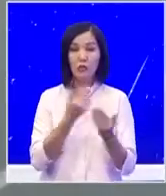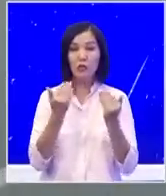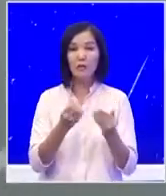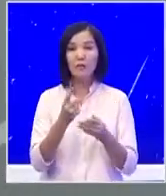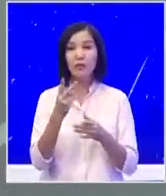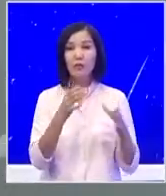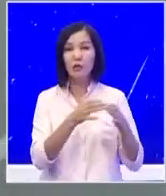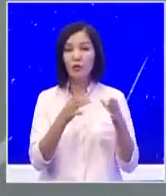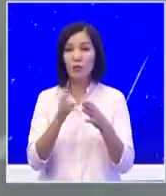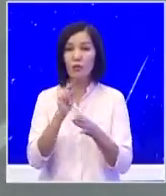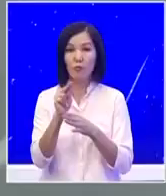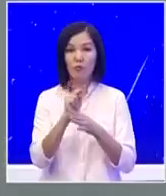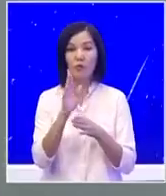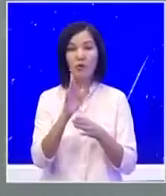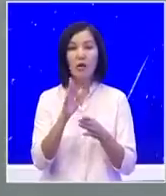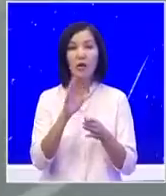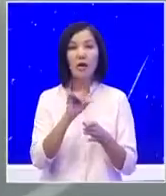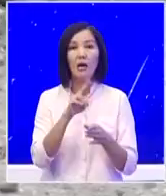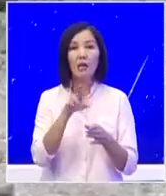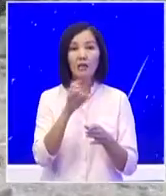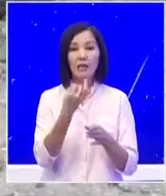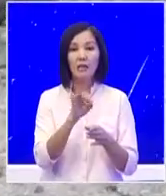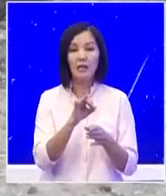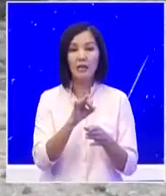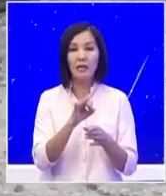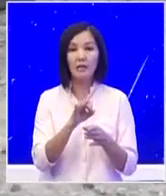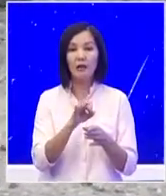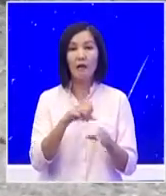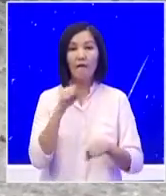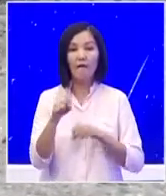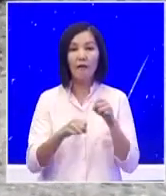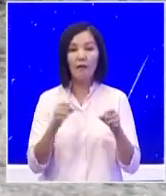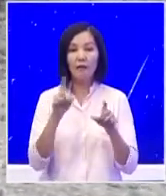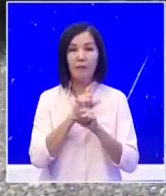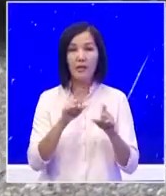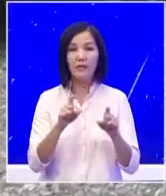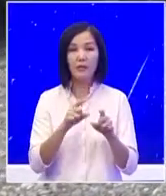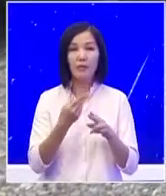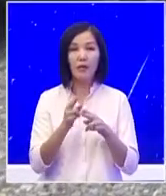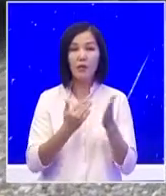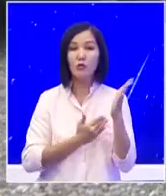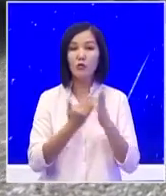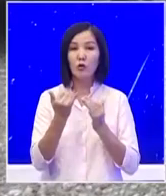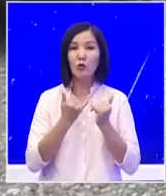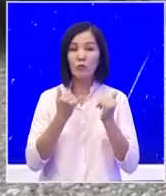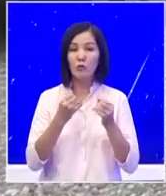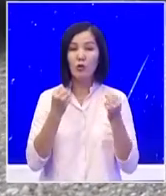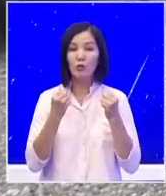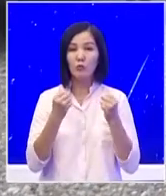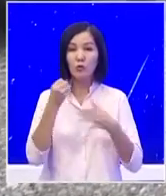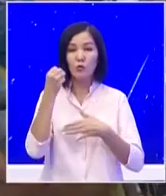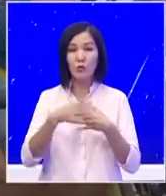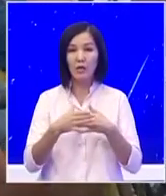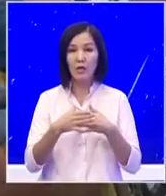бірнеше топқа бөліп баптайды. Айта кетейік, Андрей Кивилев атындағы веломектеп елімізде беделі биік спорт орталығы болып есептеледі. Бұл